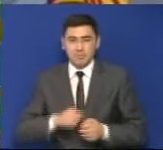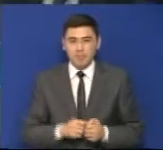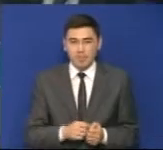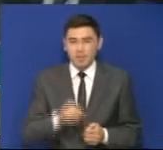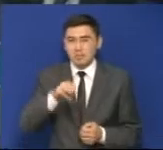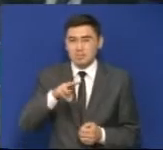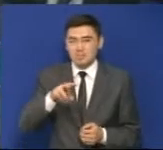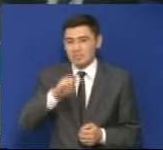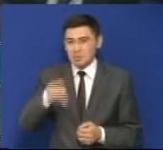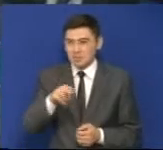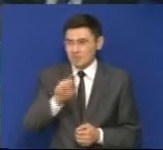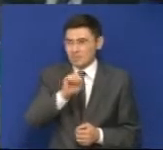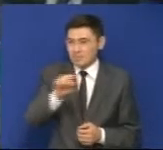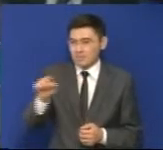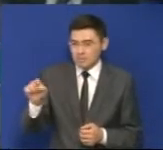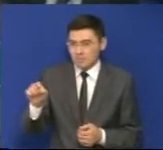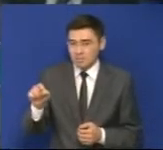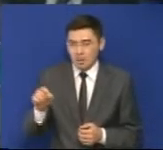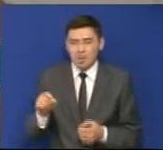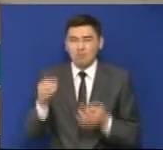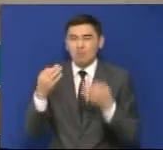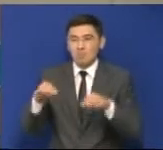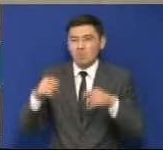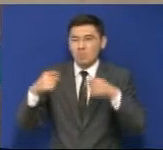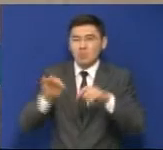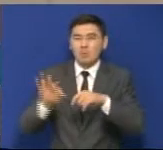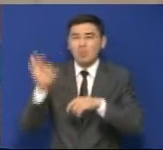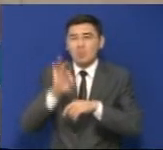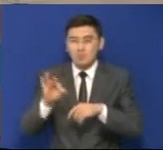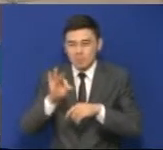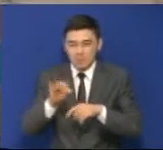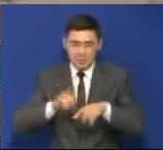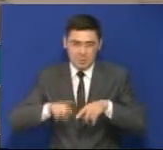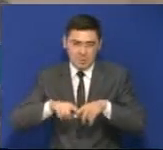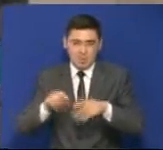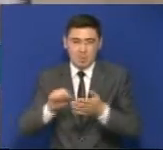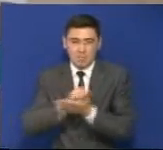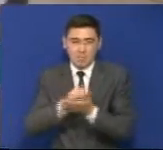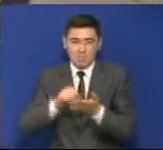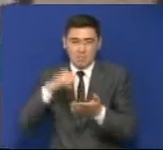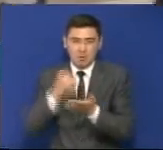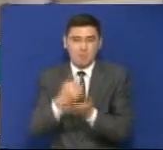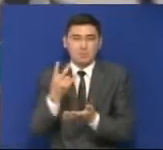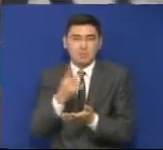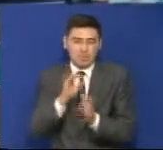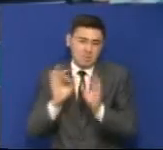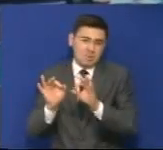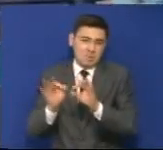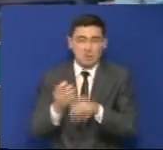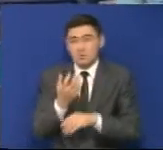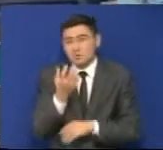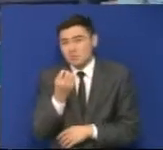ТМД елдері қызмет көрсететін еркін саудасы туралы жобаны тезірек мақұлдаудың маңызы зор екеніне тоқталды. Сонымен